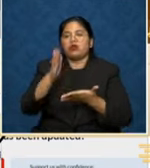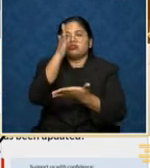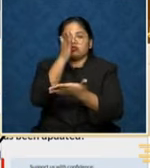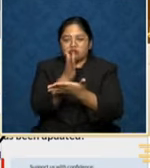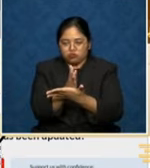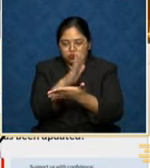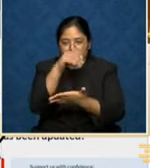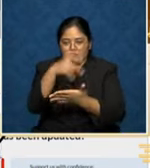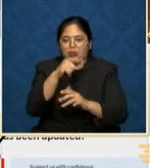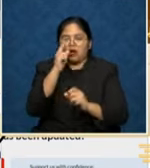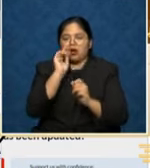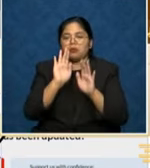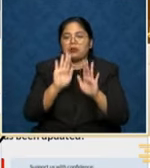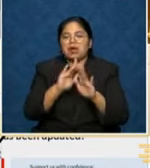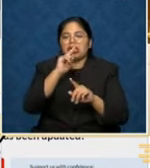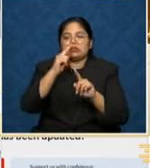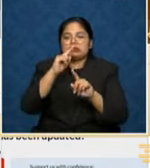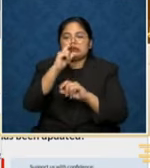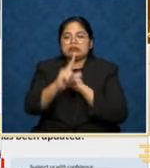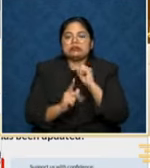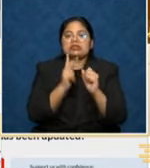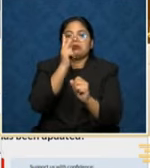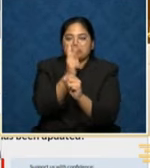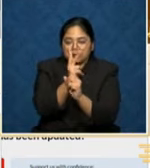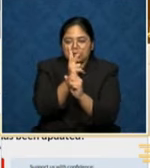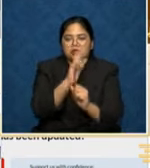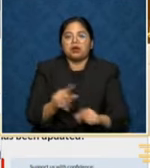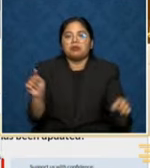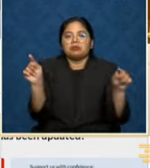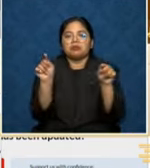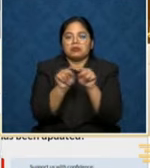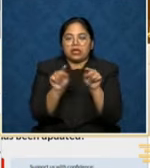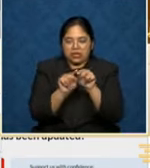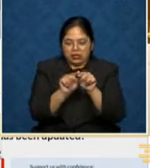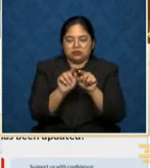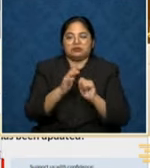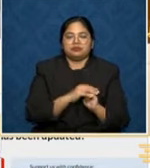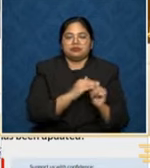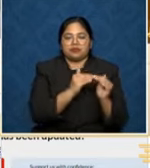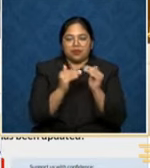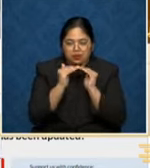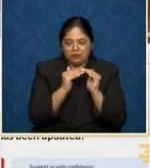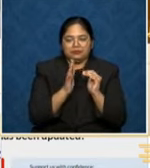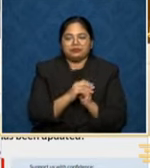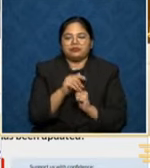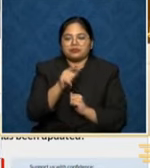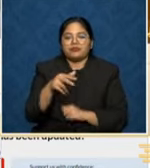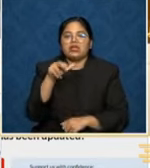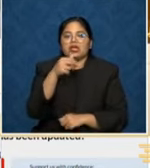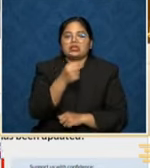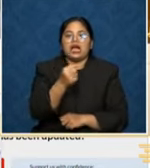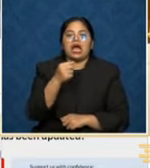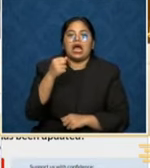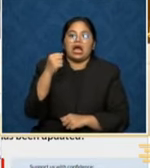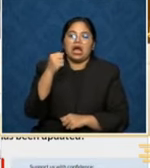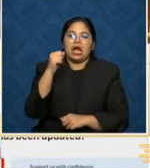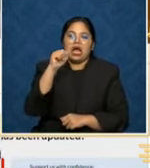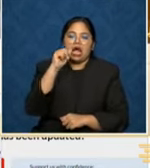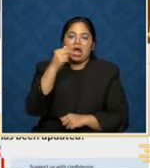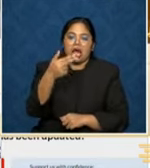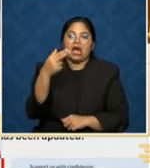ปีปริมาณเงินเหมือนกันหมดโดยสถาบันเกษตรกรคือสหกรณ์เข้าร่วมโครงการสิ่งเหล่านี้เรากำลังทำ